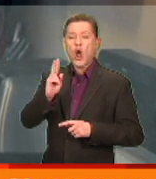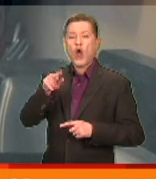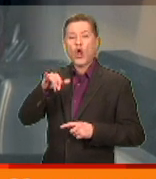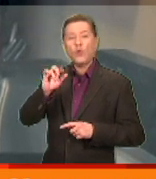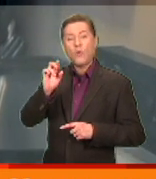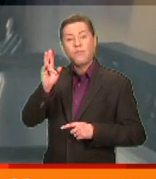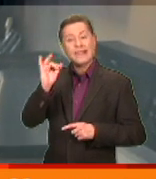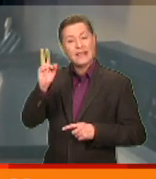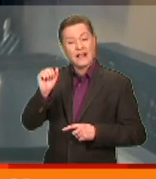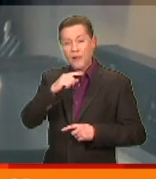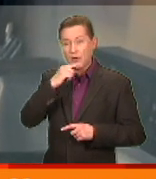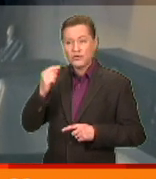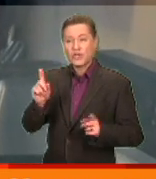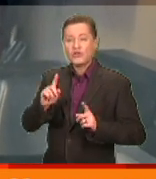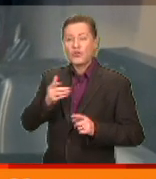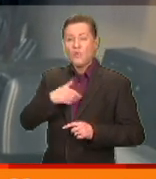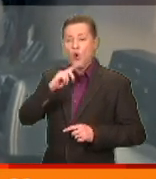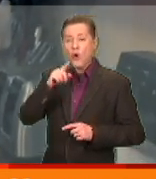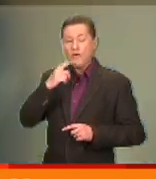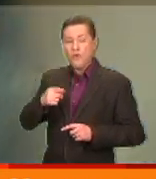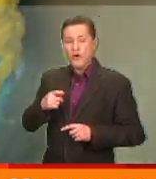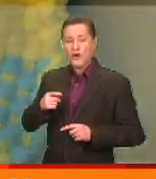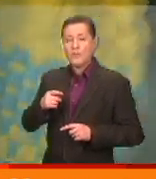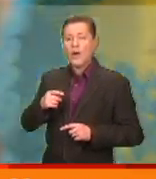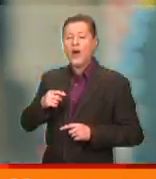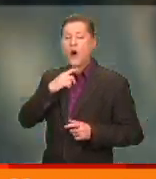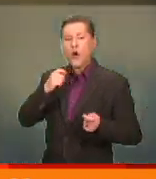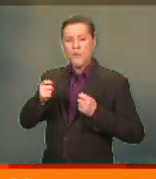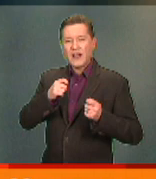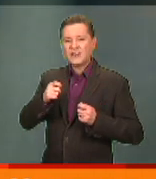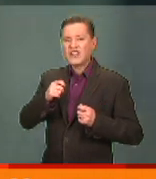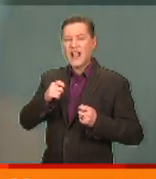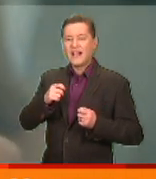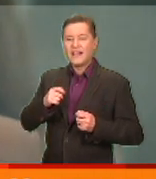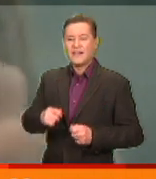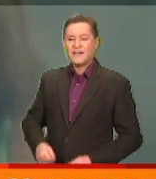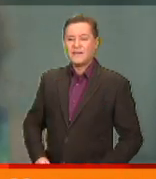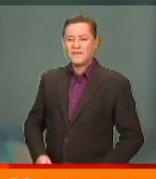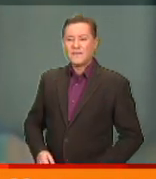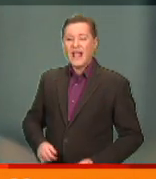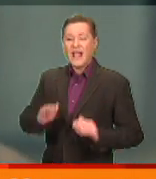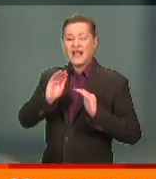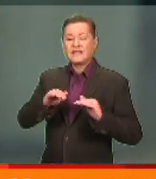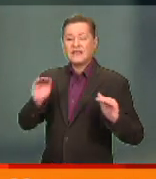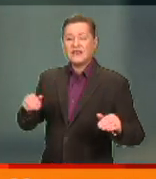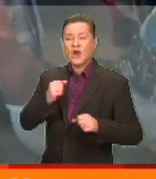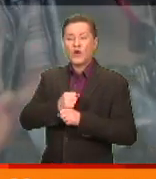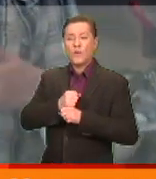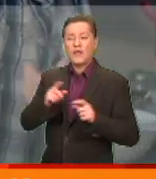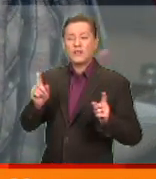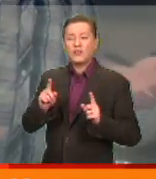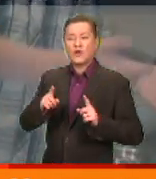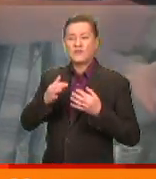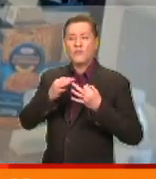Що ми говоримо, коли кажемо «обережно»? Осторожно. Що ми говоримо дуже часто – це коли діти роблять щось повільно.